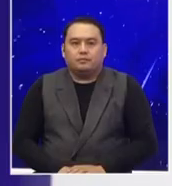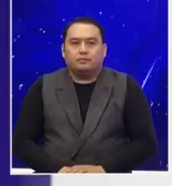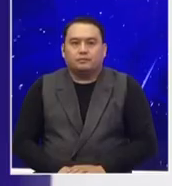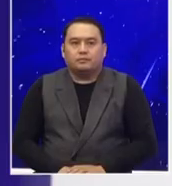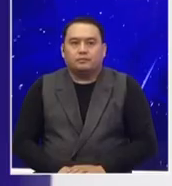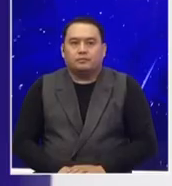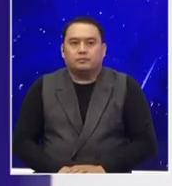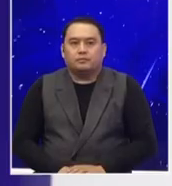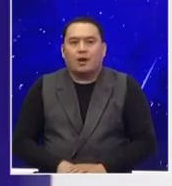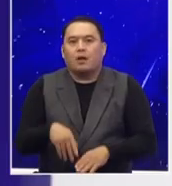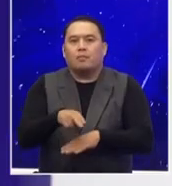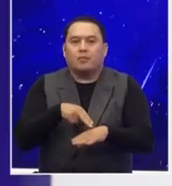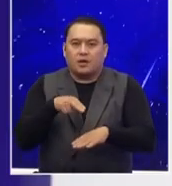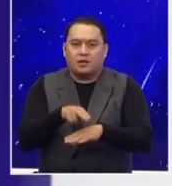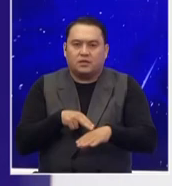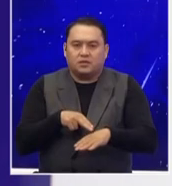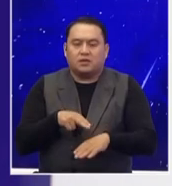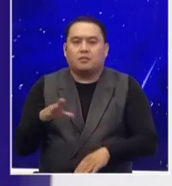Инспекторами ювенальной полиции